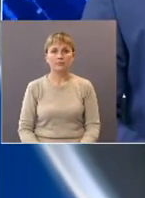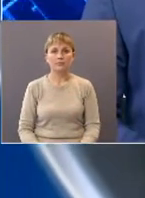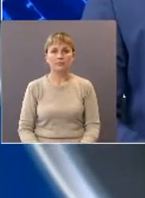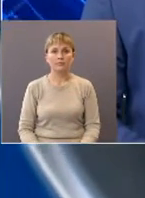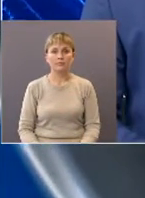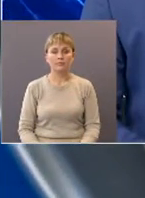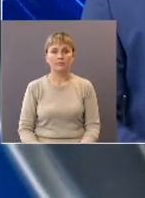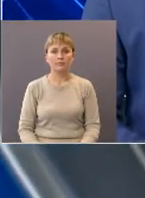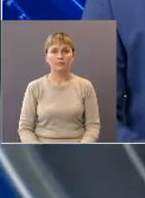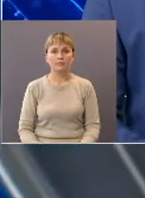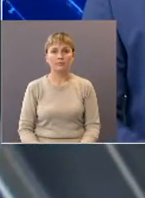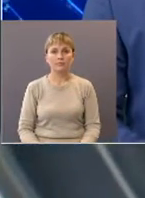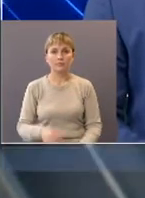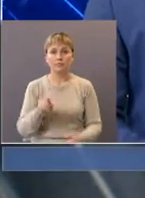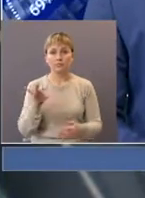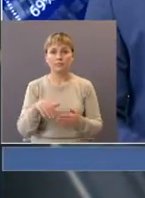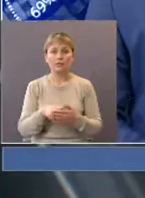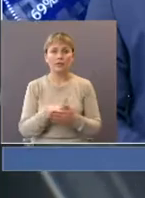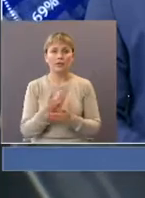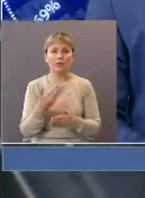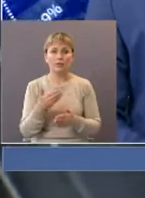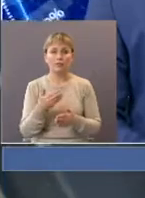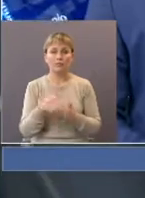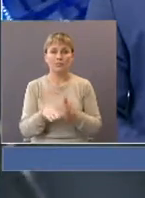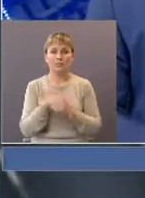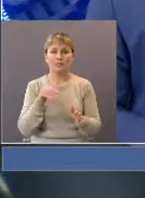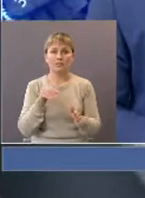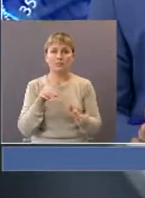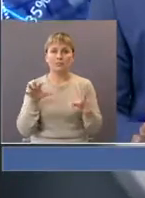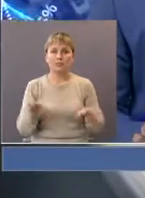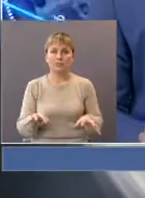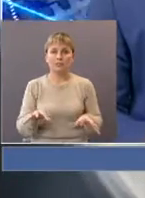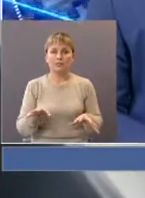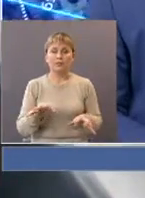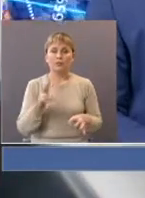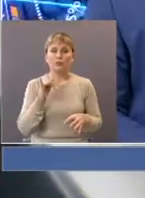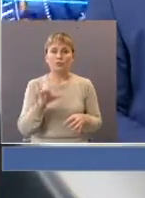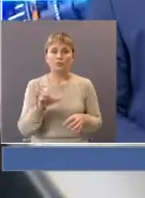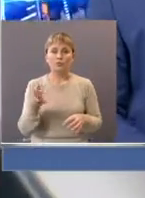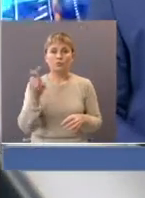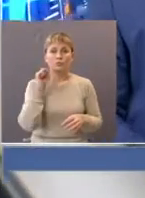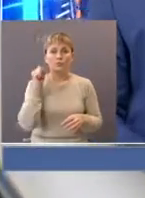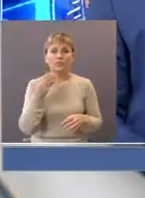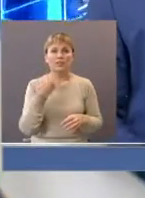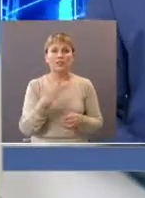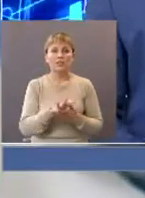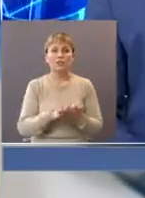А вот изменится ли при новом президенте внутренняя политика и внешнеполитический курс Узбекистана? Как вы